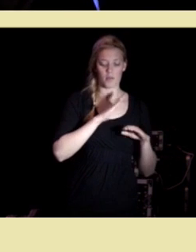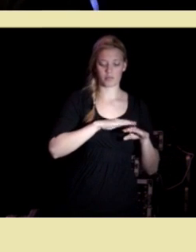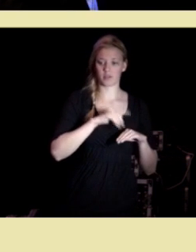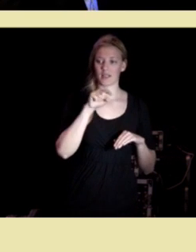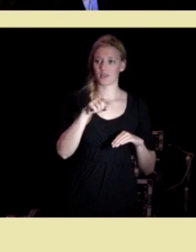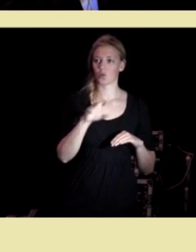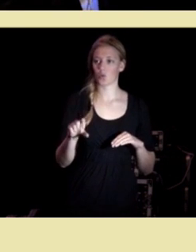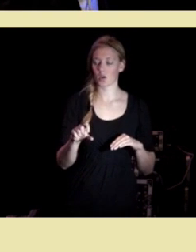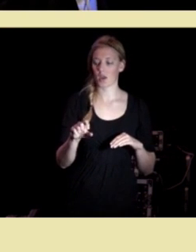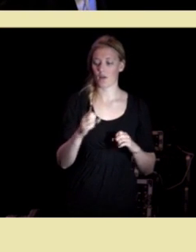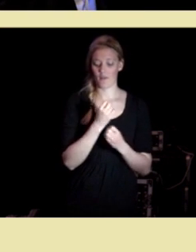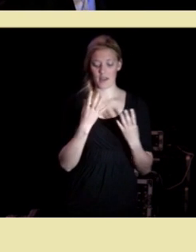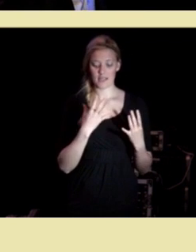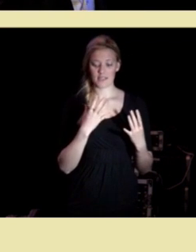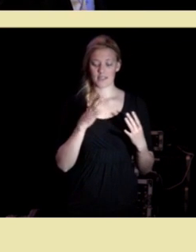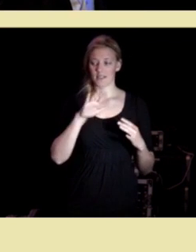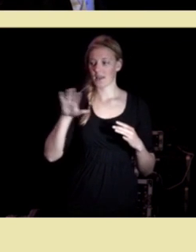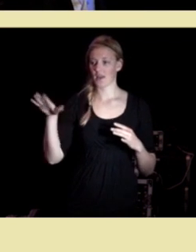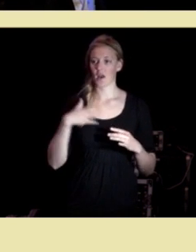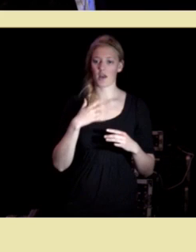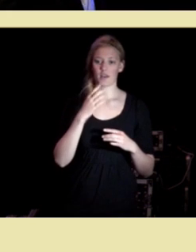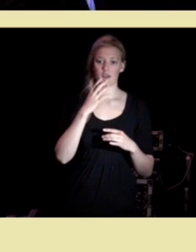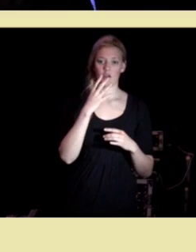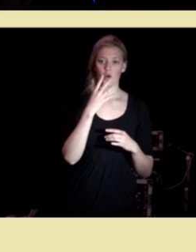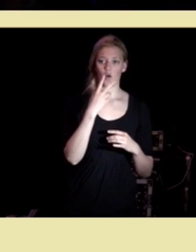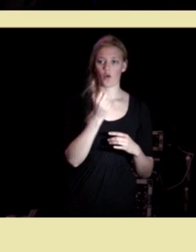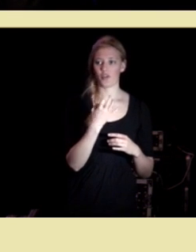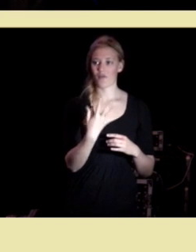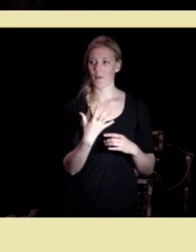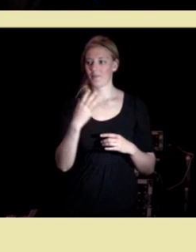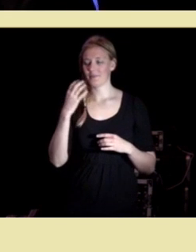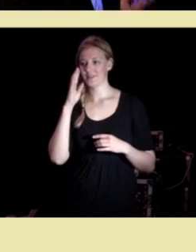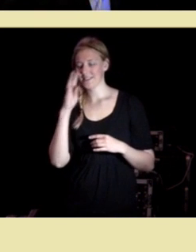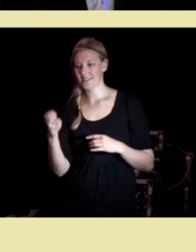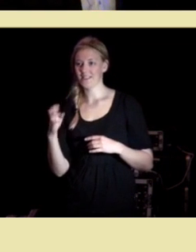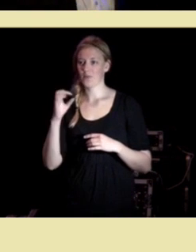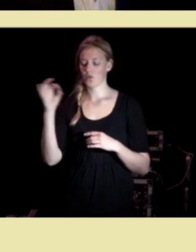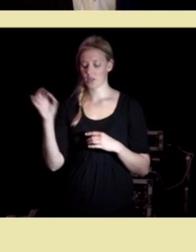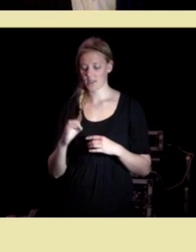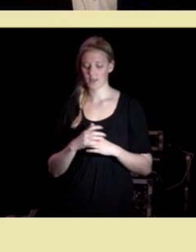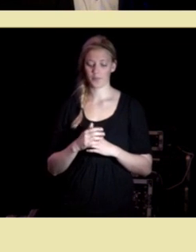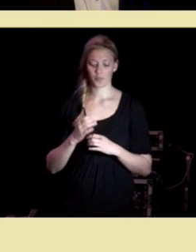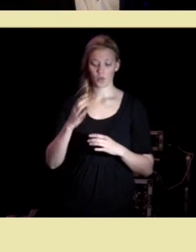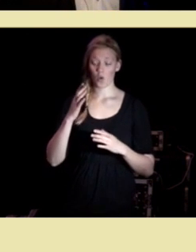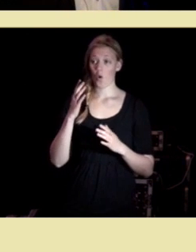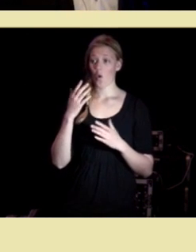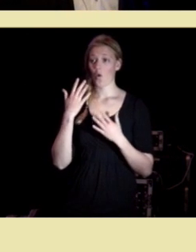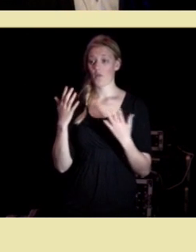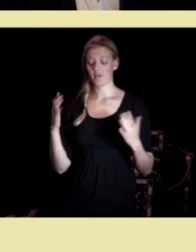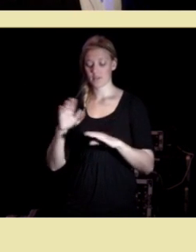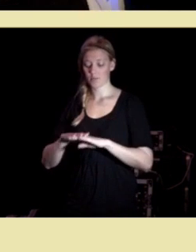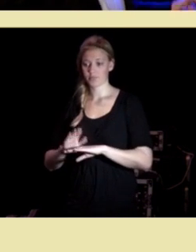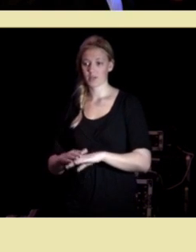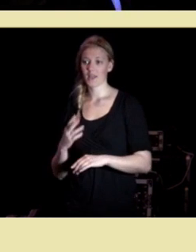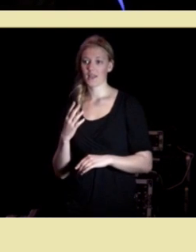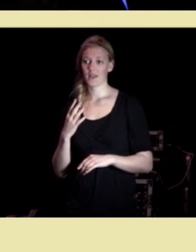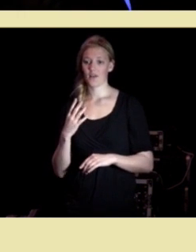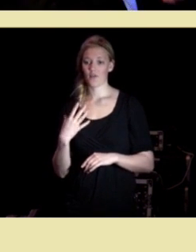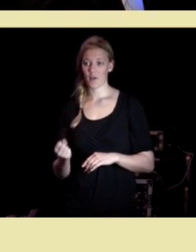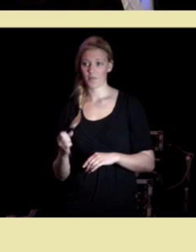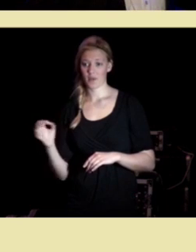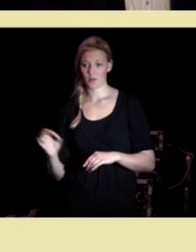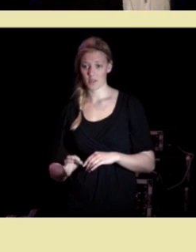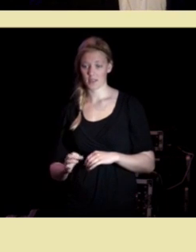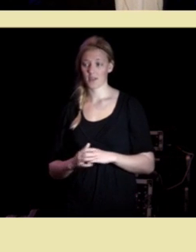planlagt for neste uke, og det har de fleste steder ligget på mellom 85 og 90%. 2 uker frem så har de bare planlagt under 50% av kapasiteten,